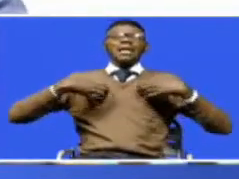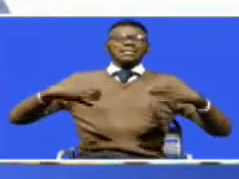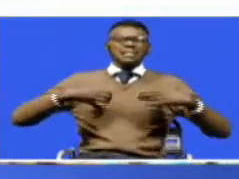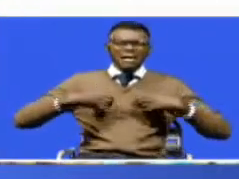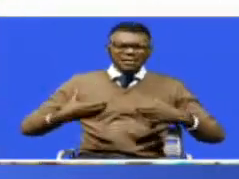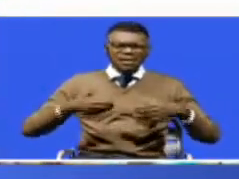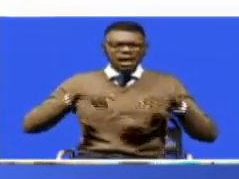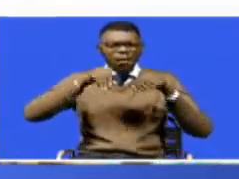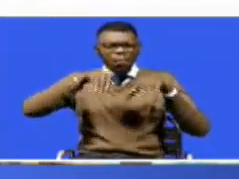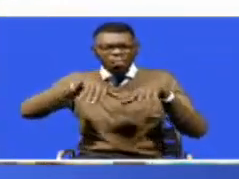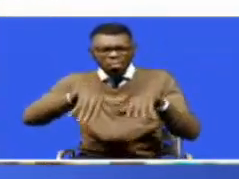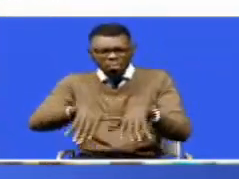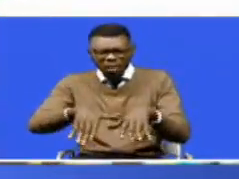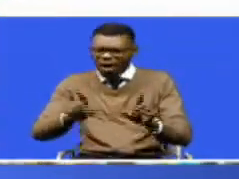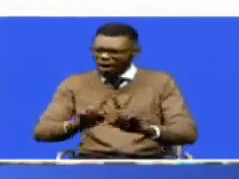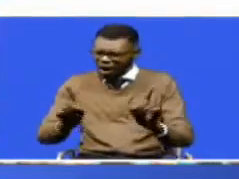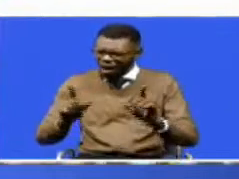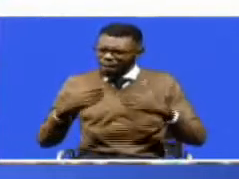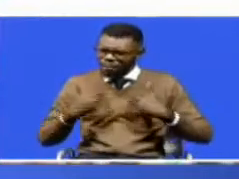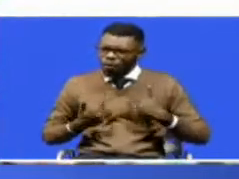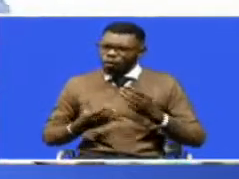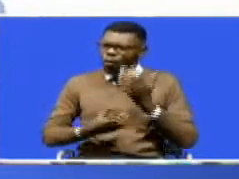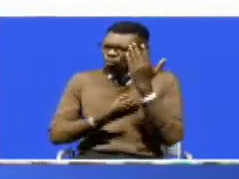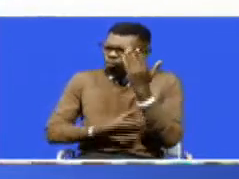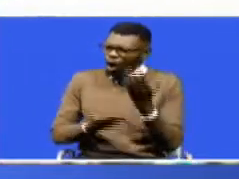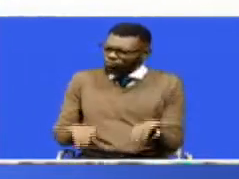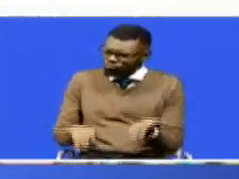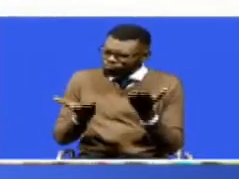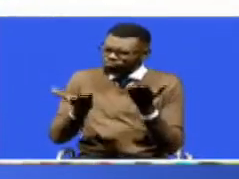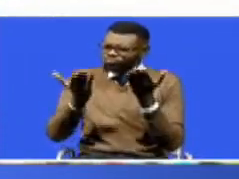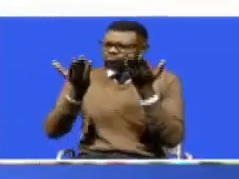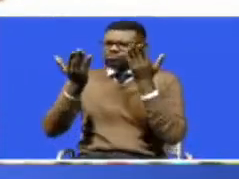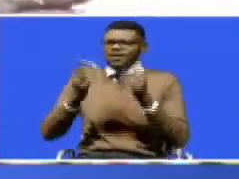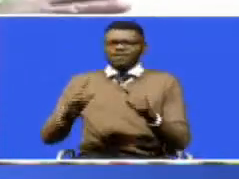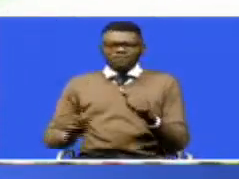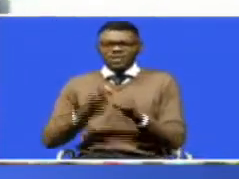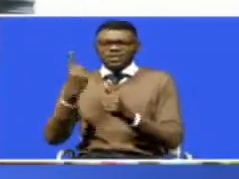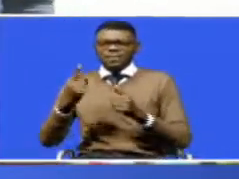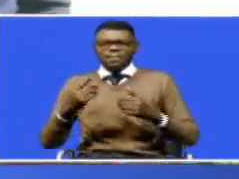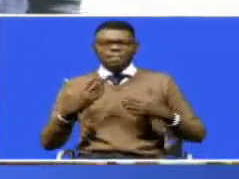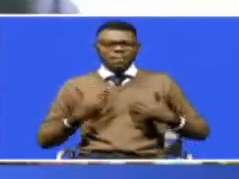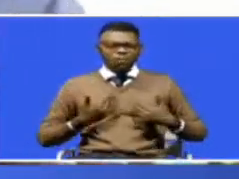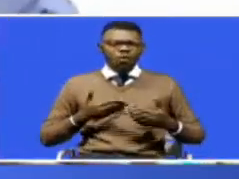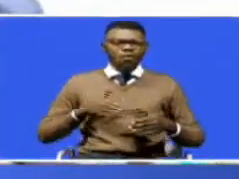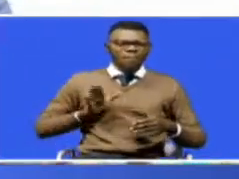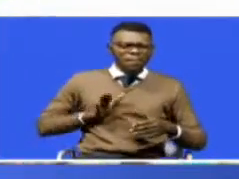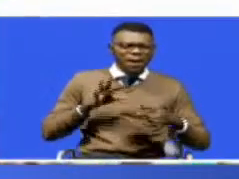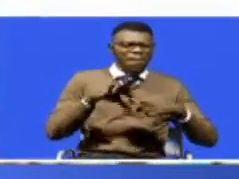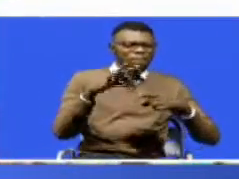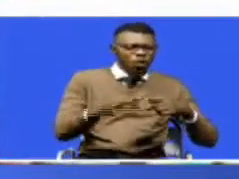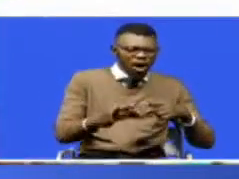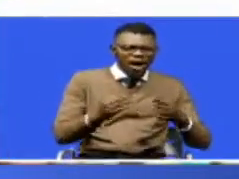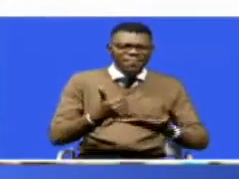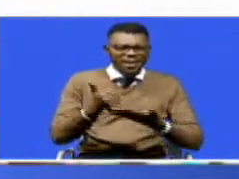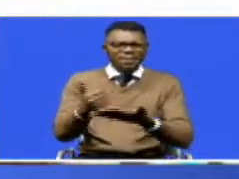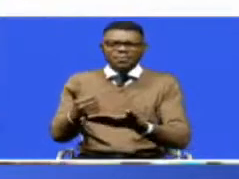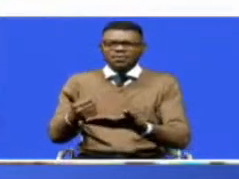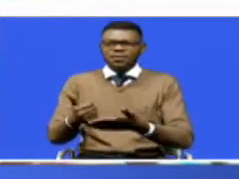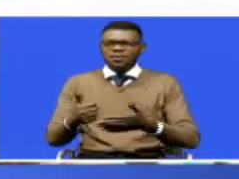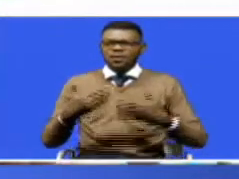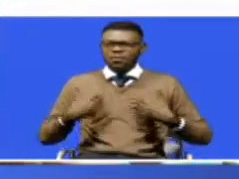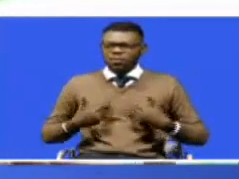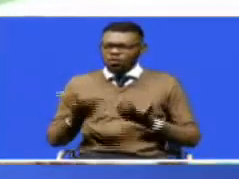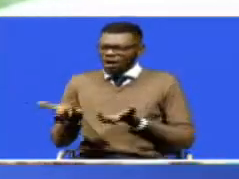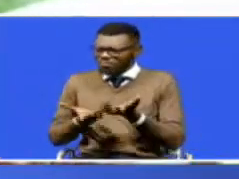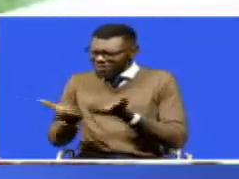chini, sasa tutaanza chini iende juu. Tuanze hapa kwa mama mboga kwanza. Na huyu mtu